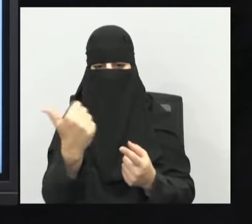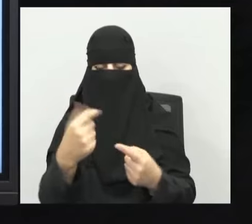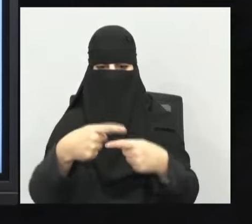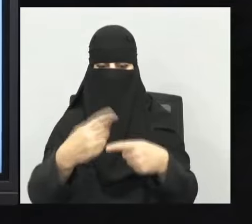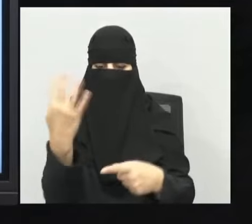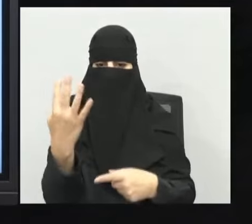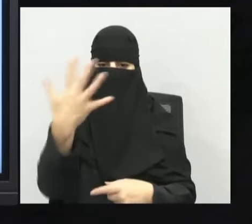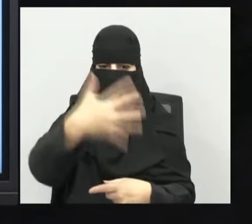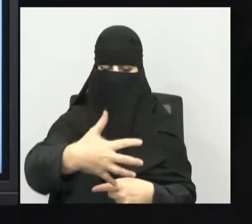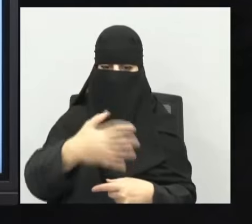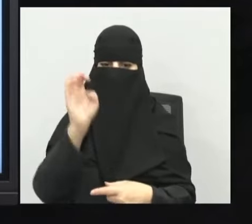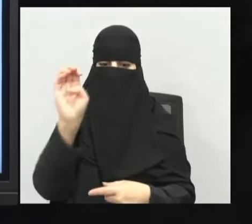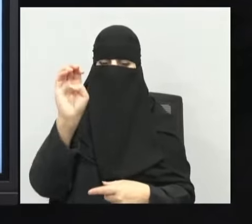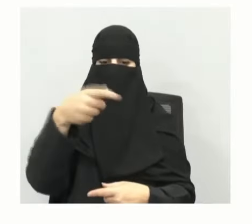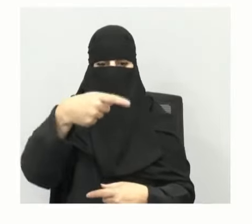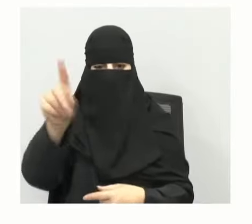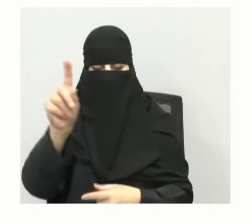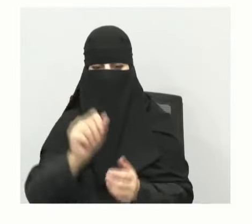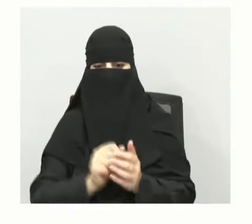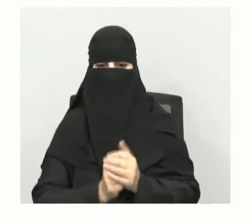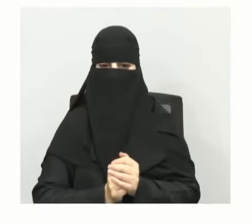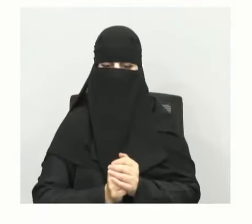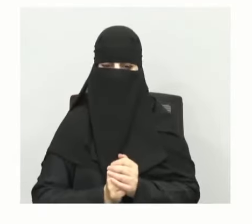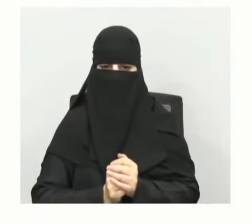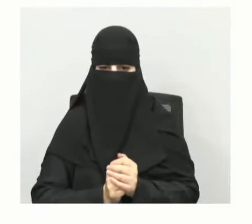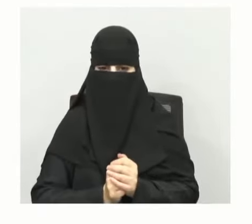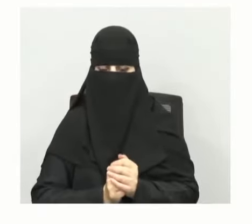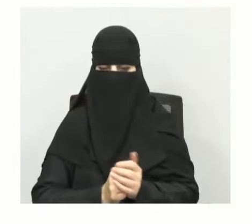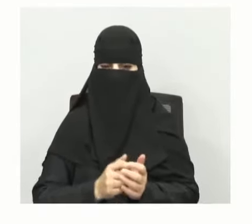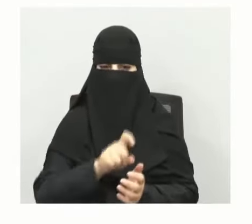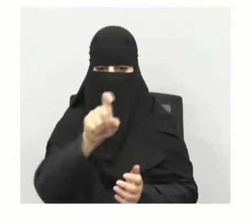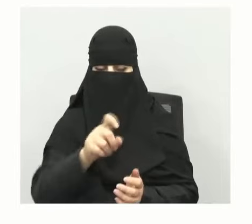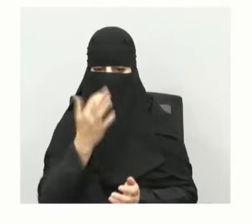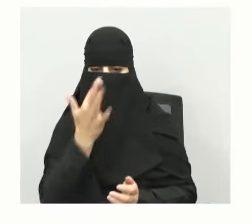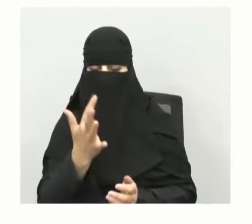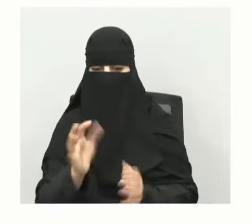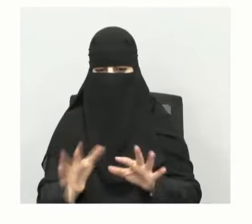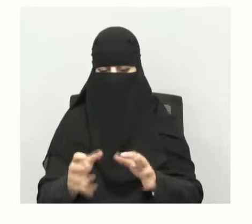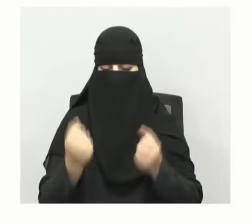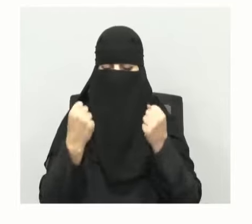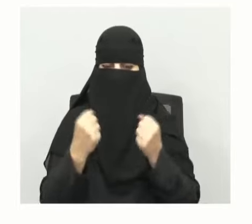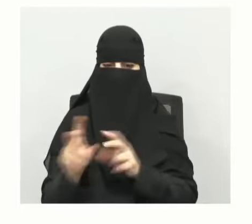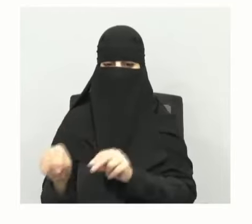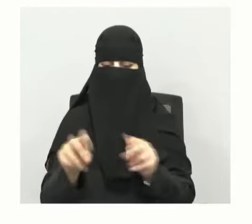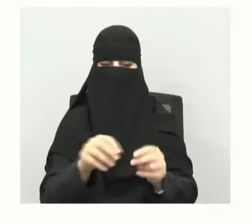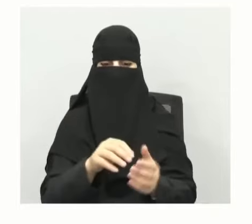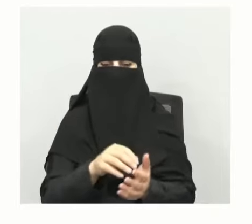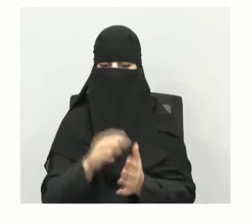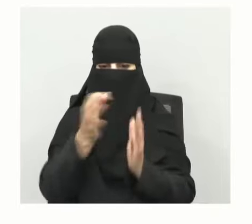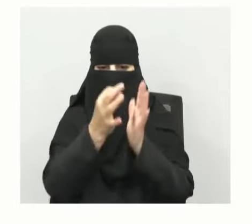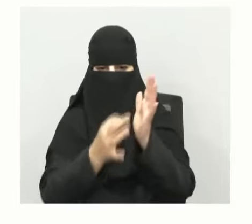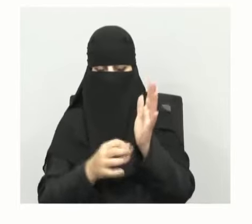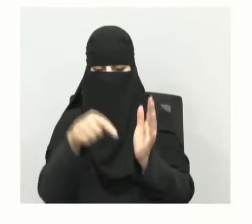اربعه وخمسين نعم اذا اجابتنا صحيحه بارك الله فيكم سهله ولا صعبه اسعدكم الله يلا بنفس الطريقه يا ابطال